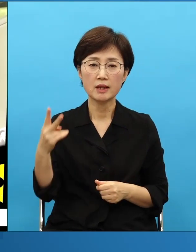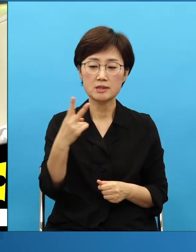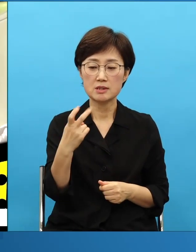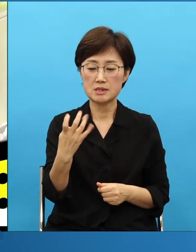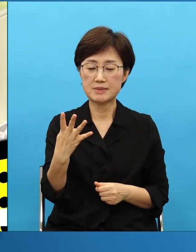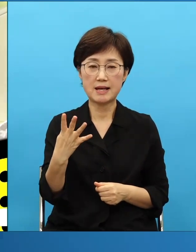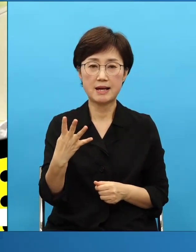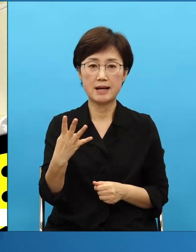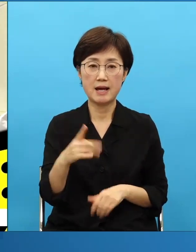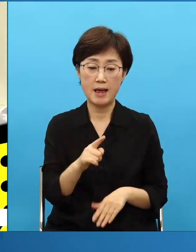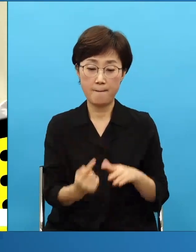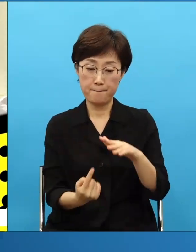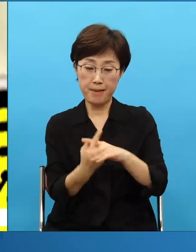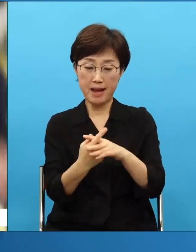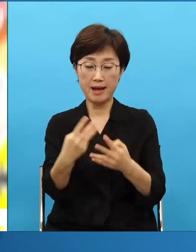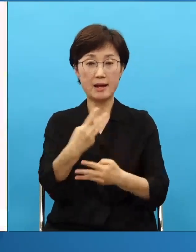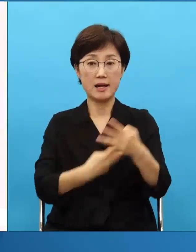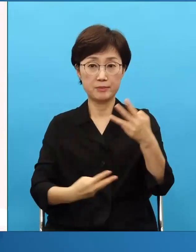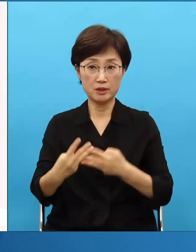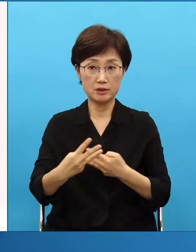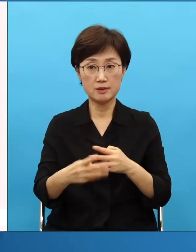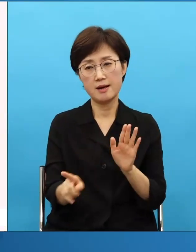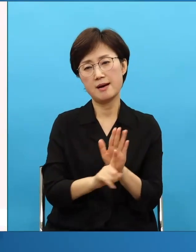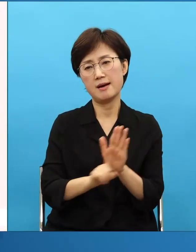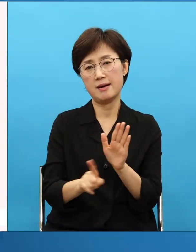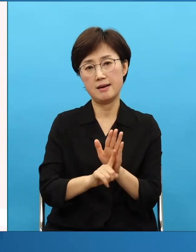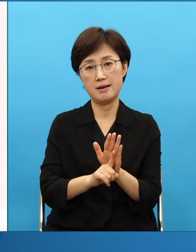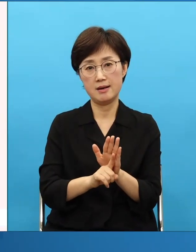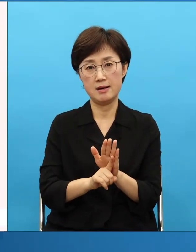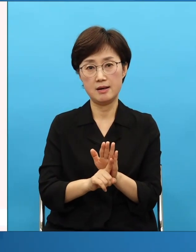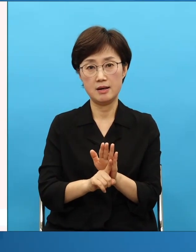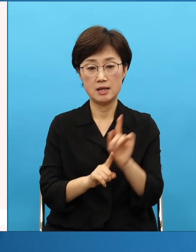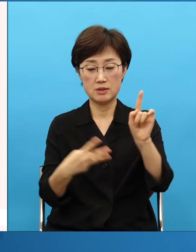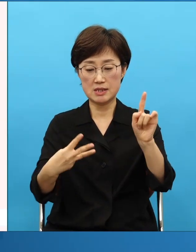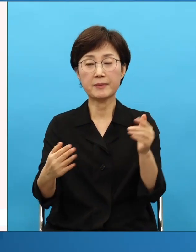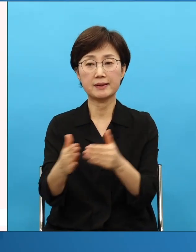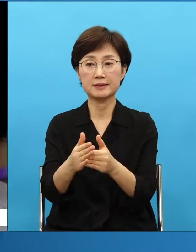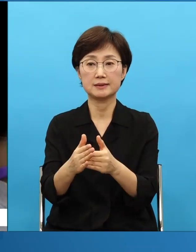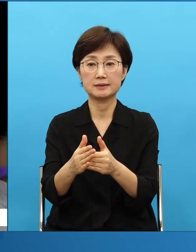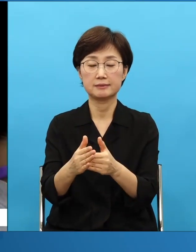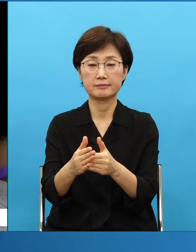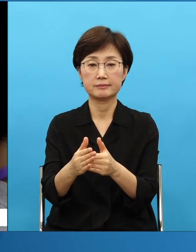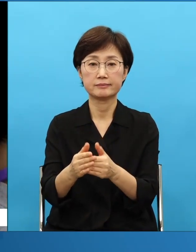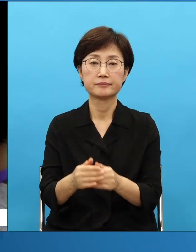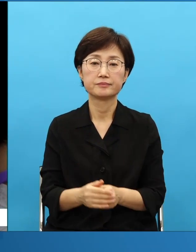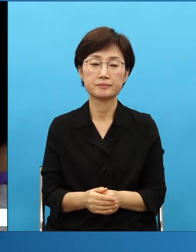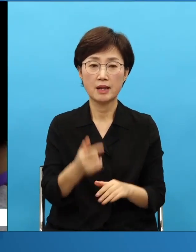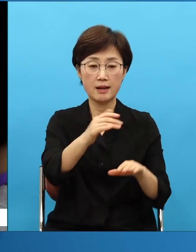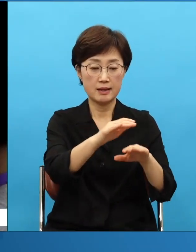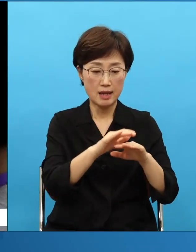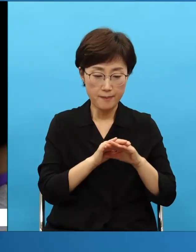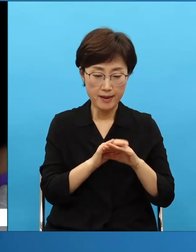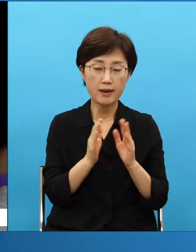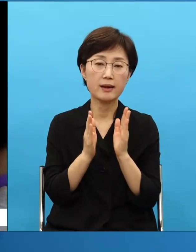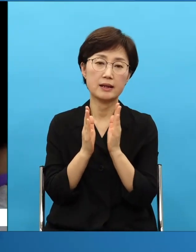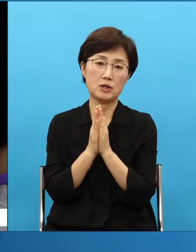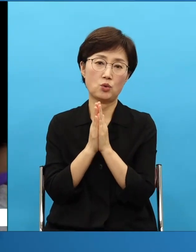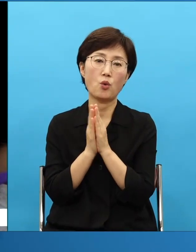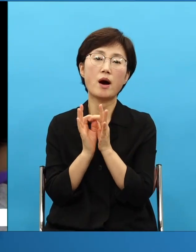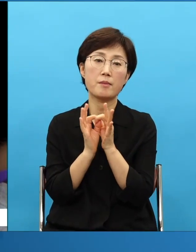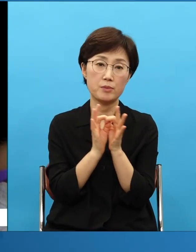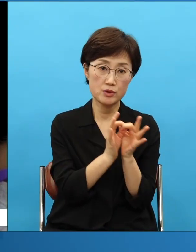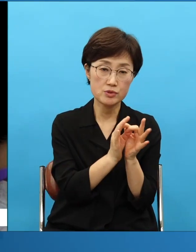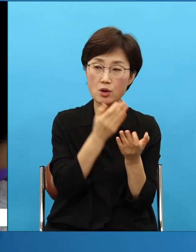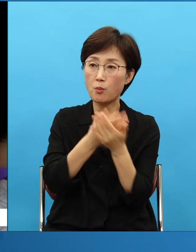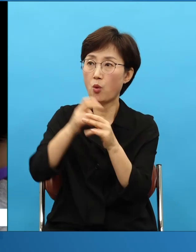2024 탑 랩넌트 유스 공모전이 오는 1월 3일 마감됩니다. 예배와 기도 속에서 하나님이